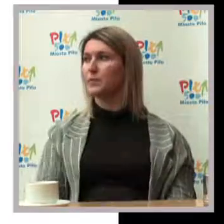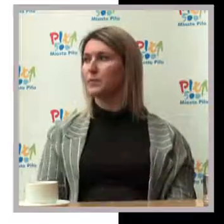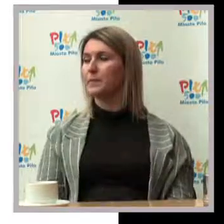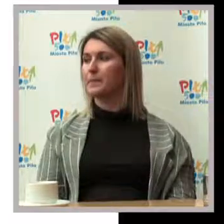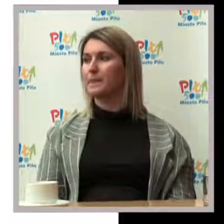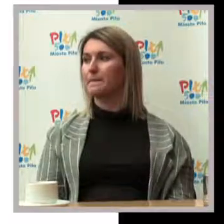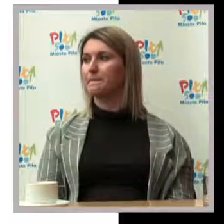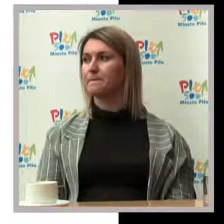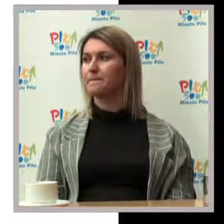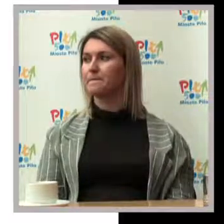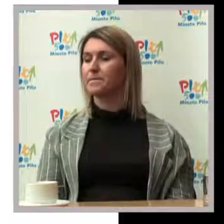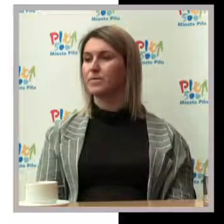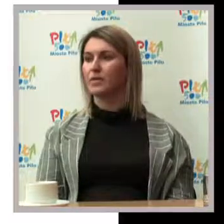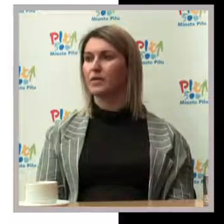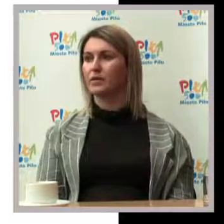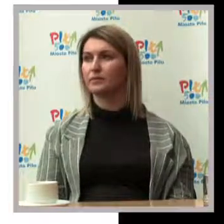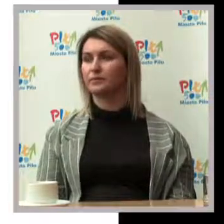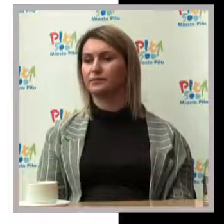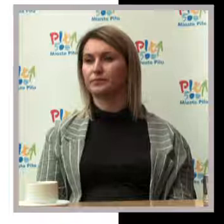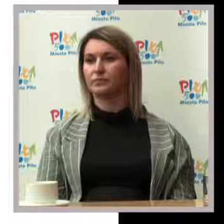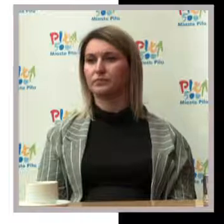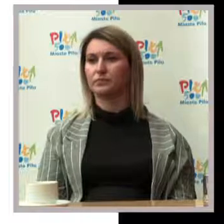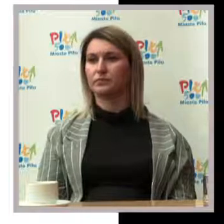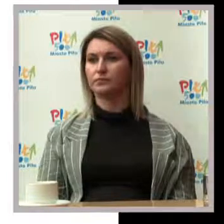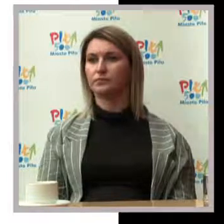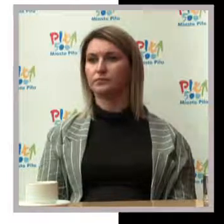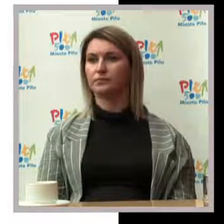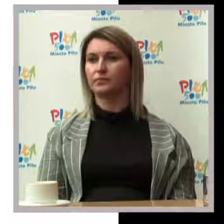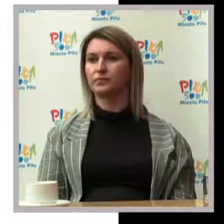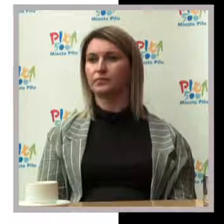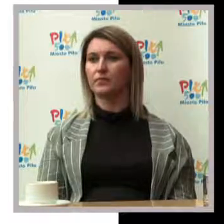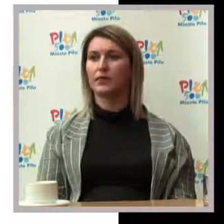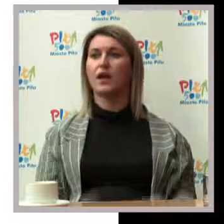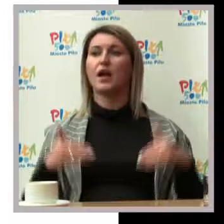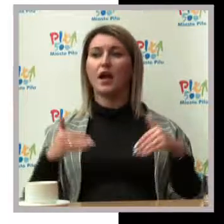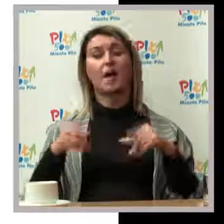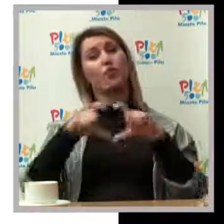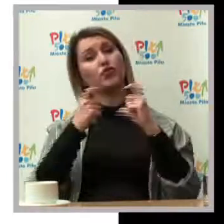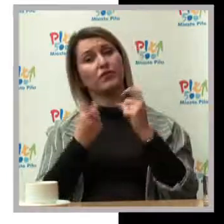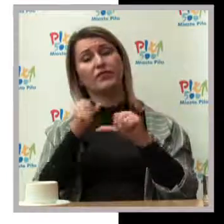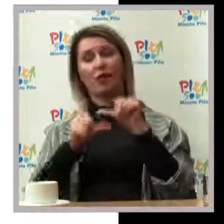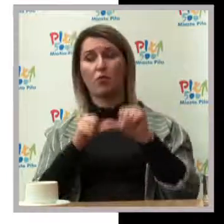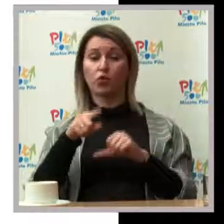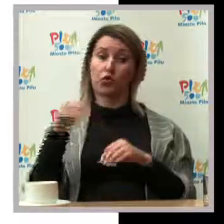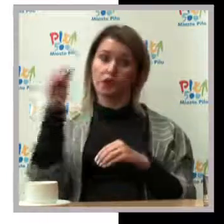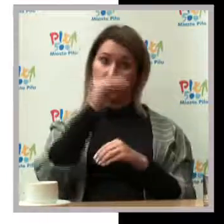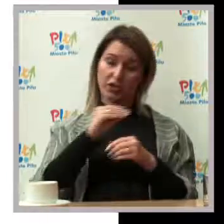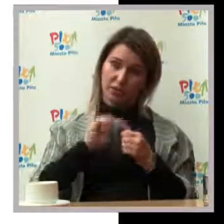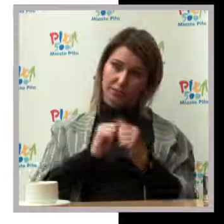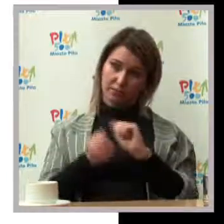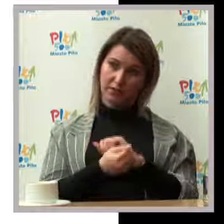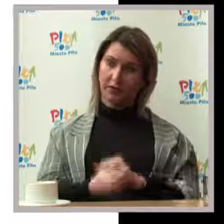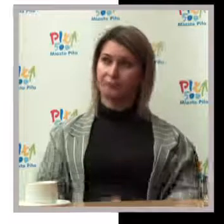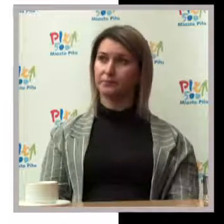ze względu na spełnienie obligatoryjnych obowiązków ta kwota może w trakcie roku ulec zmianie i na to finansowanie